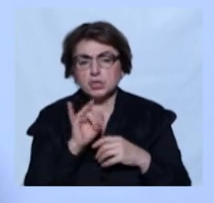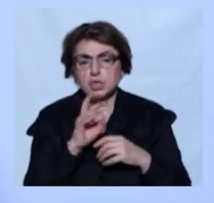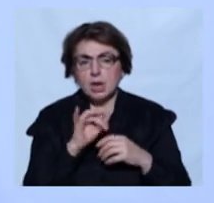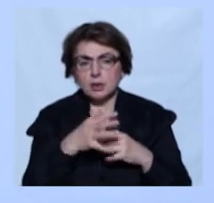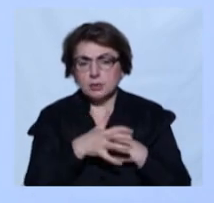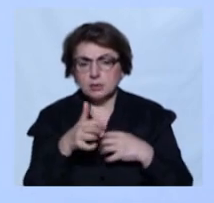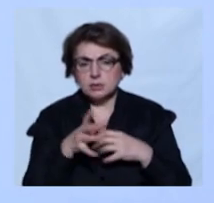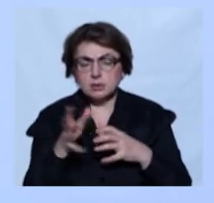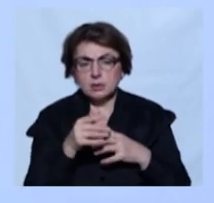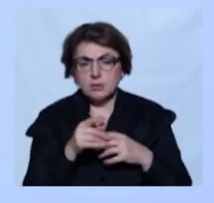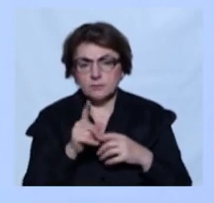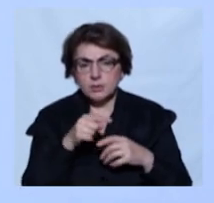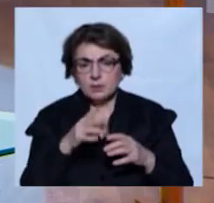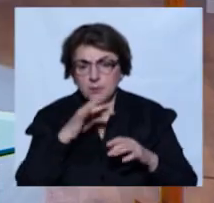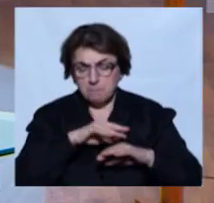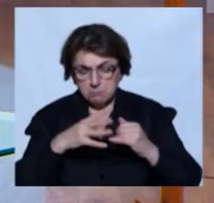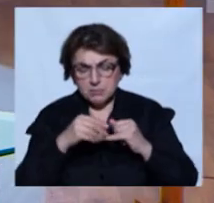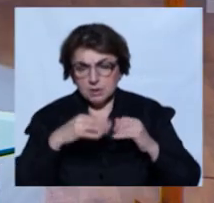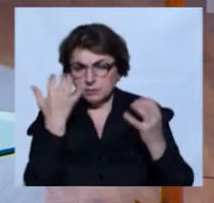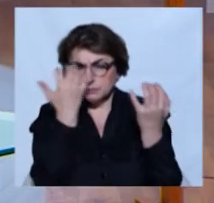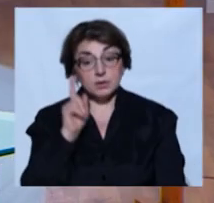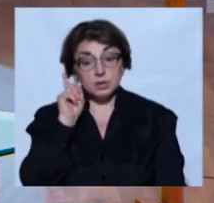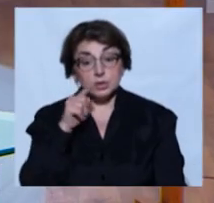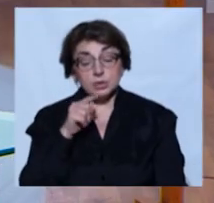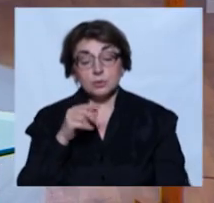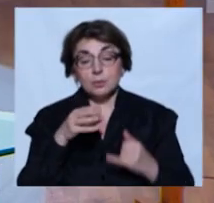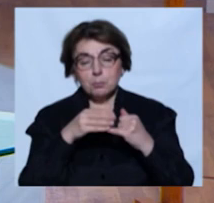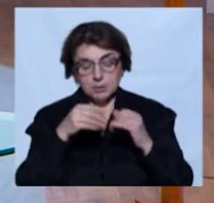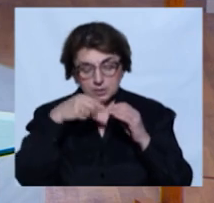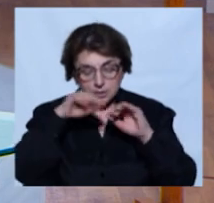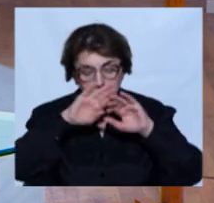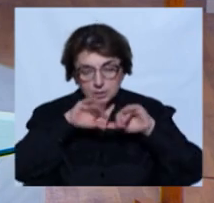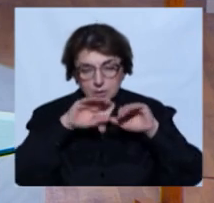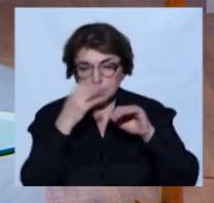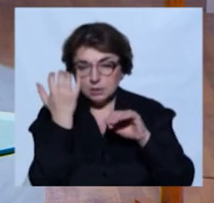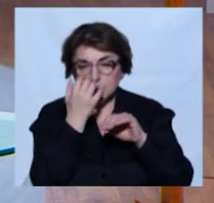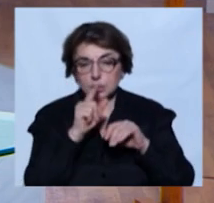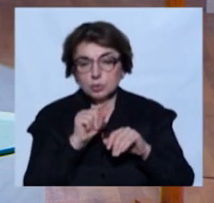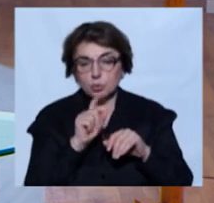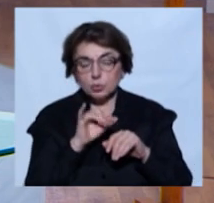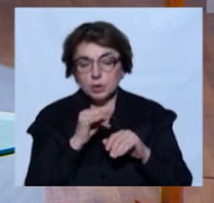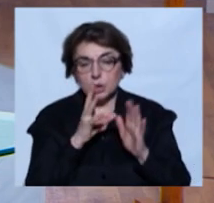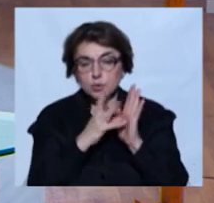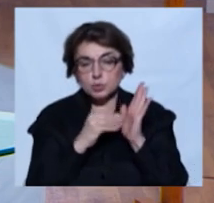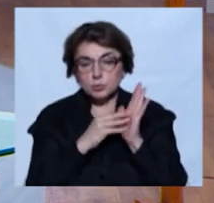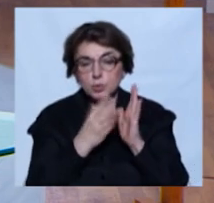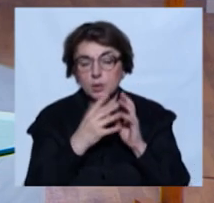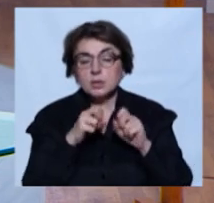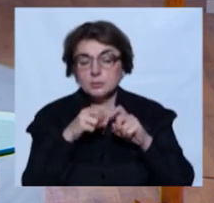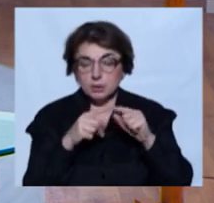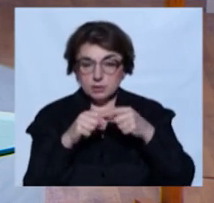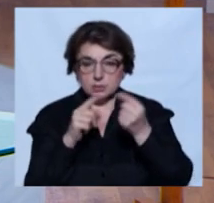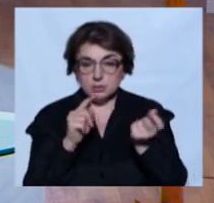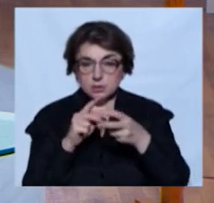თავს. ასეთია მაგალითად თხუნელა. თქვენ იცით, რომ თხუნელა არის ნიადაგში მობინადრე ძუძუმწოვარი და მას აქვს ბრჭყალები,